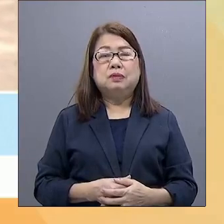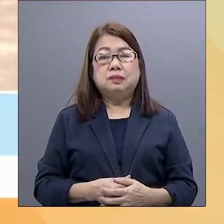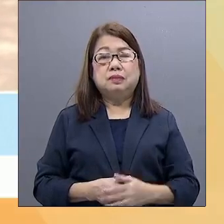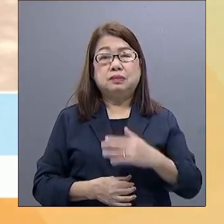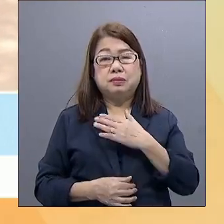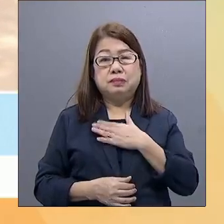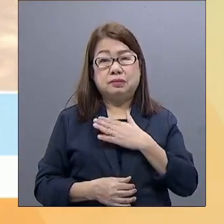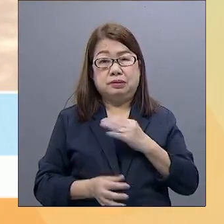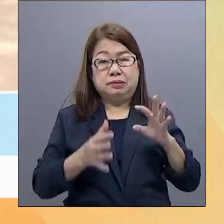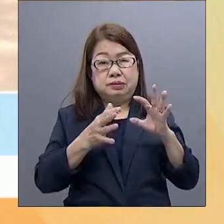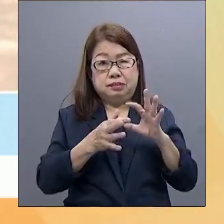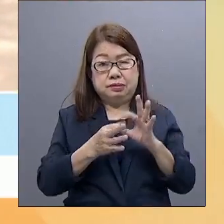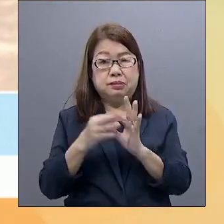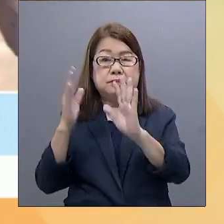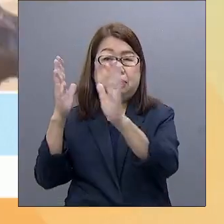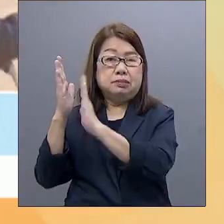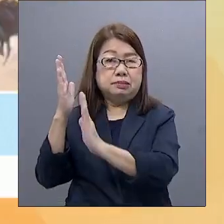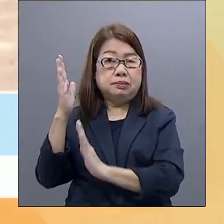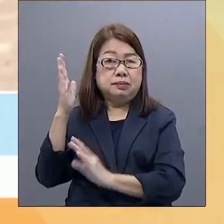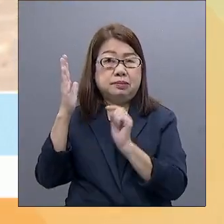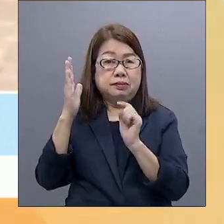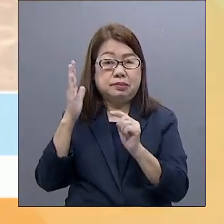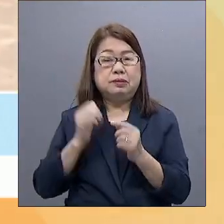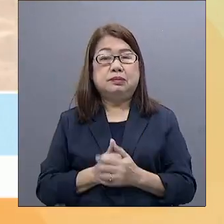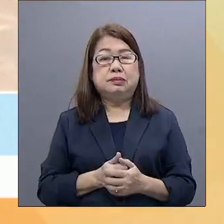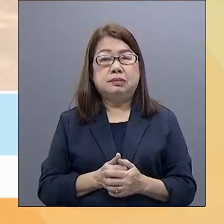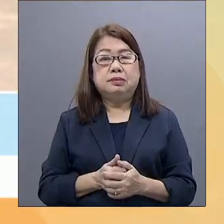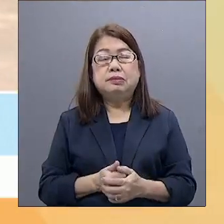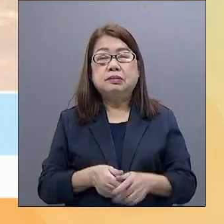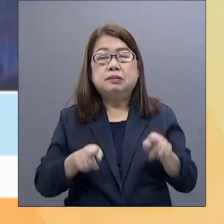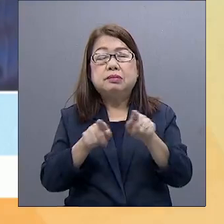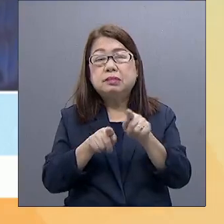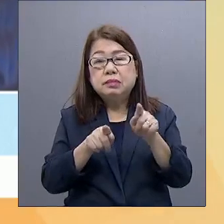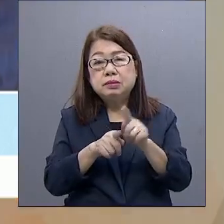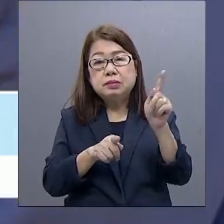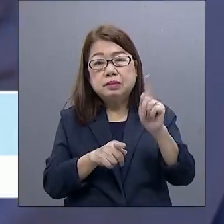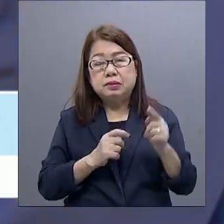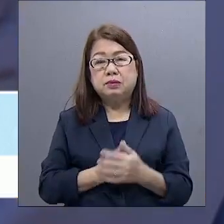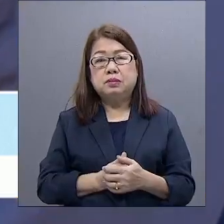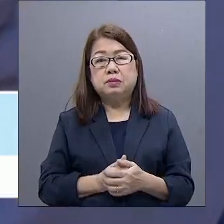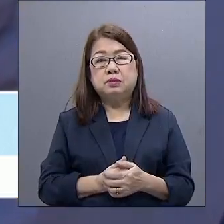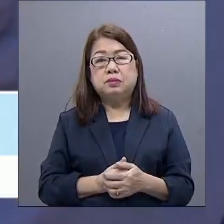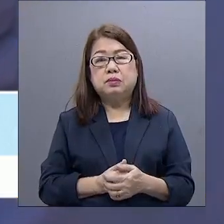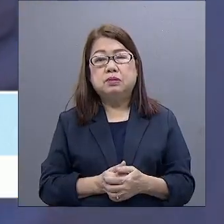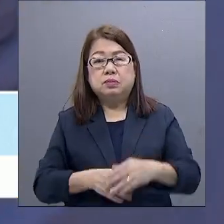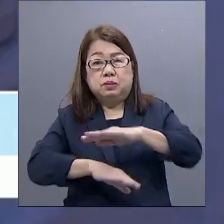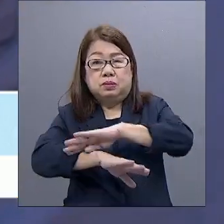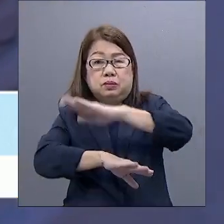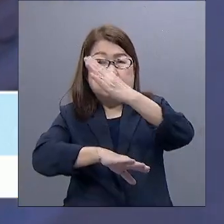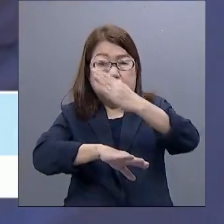างกูมต่าของสมพเป็เหมือนจะอยู่จสงการของดอยผาแตก